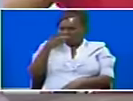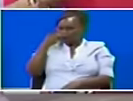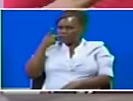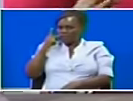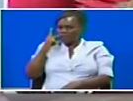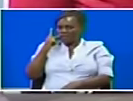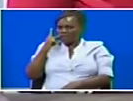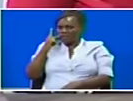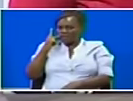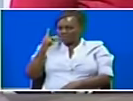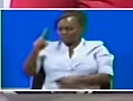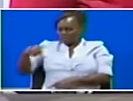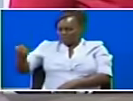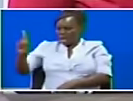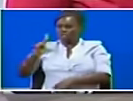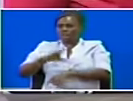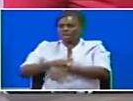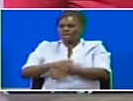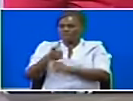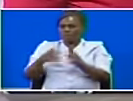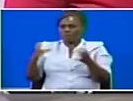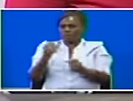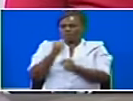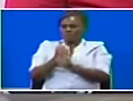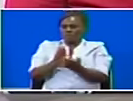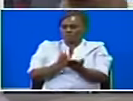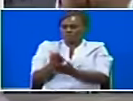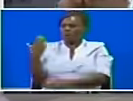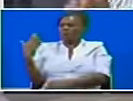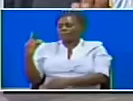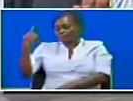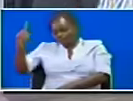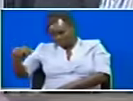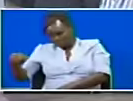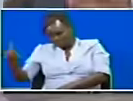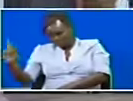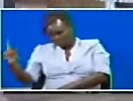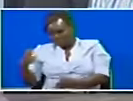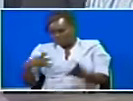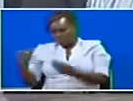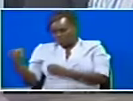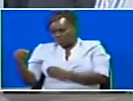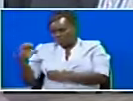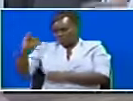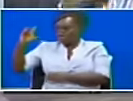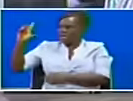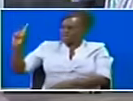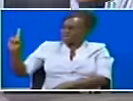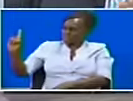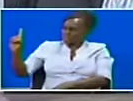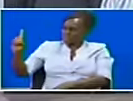ile tu kutafuta idhini kutoka kwa chama na kuhakikisha kwamba makaratasi yake yote yako sawa, ameenda kwa CID, ameenda